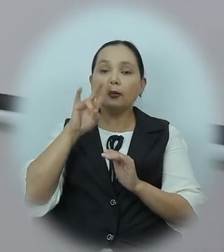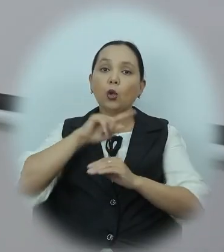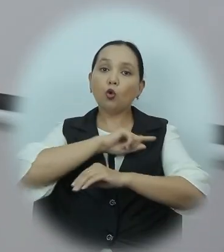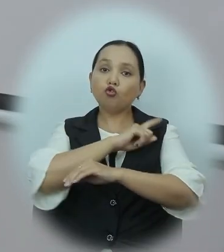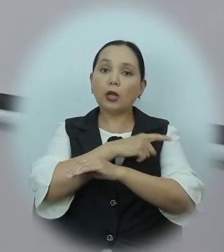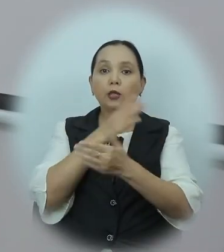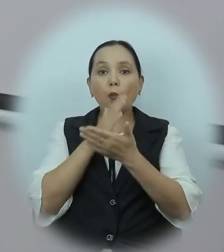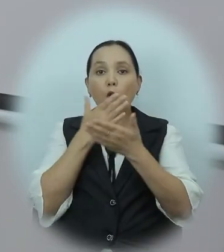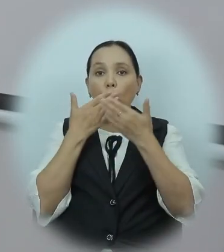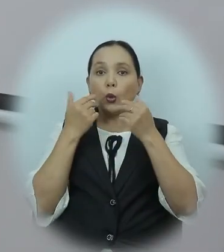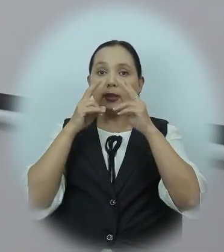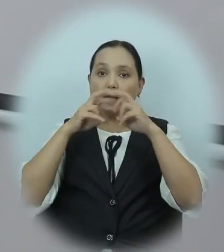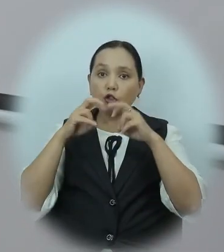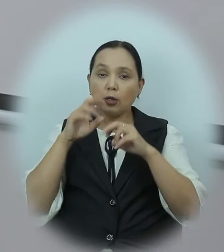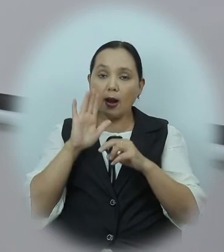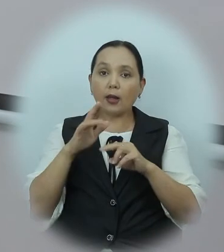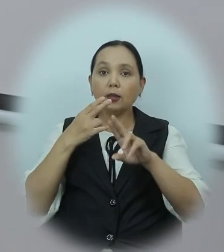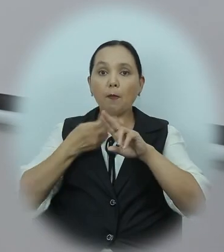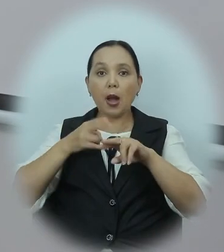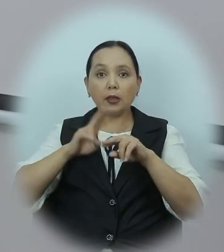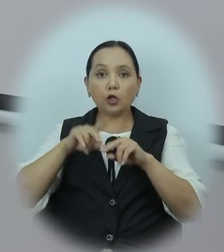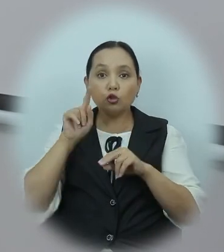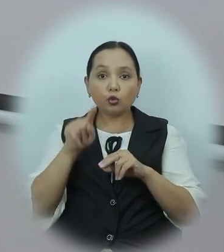kuchlanish bor yo'qligi tekshiriladi. Mana shu